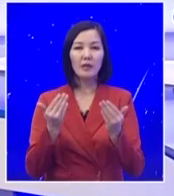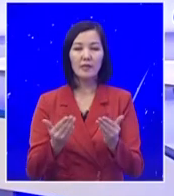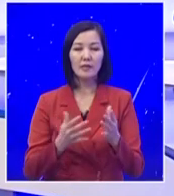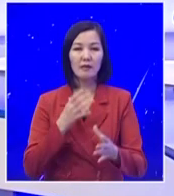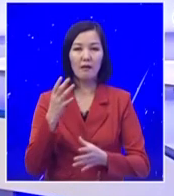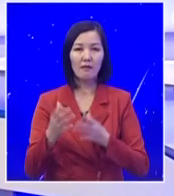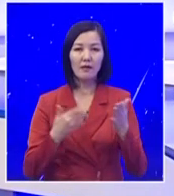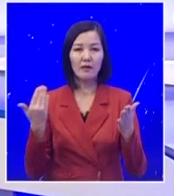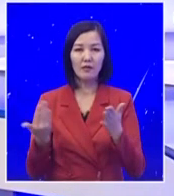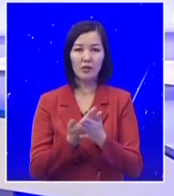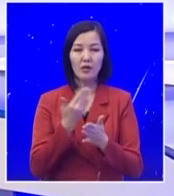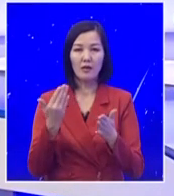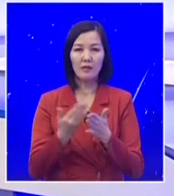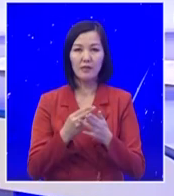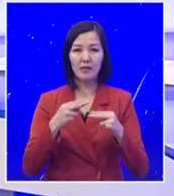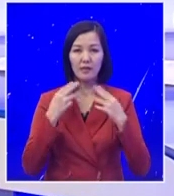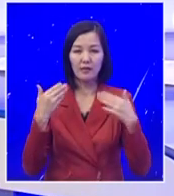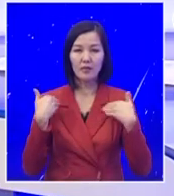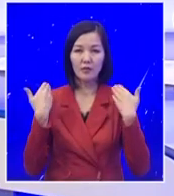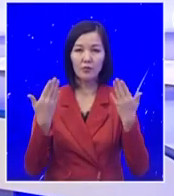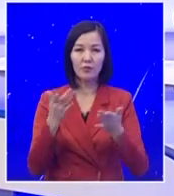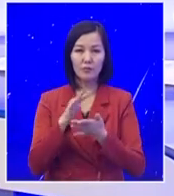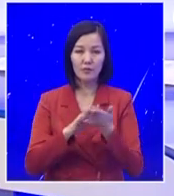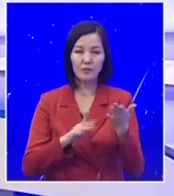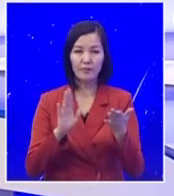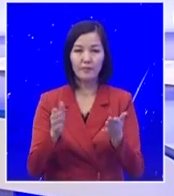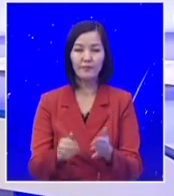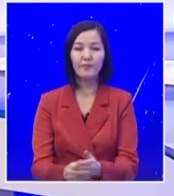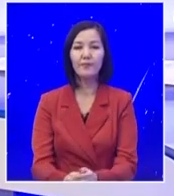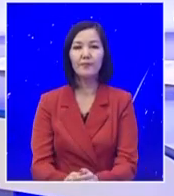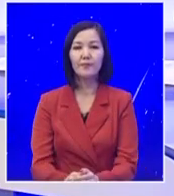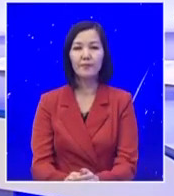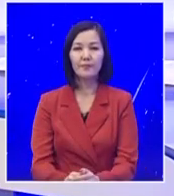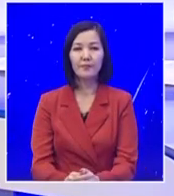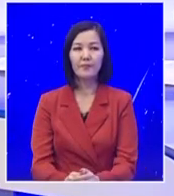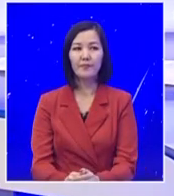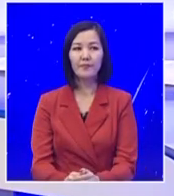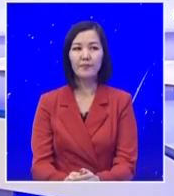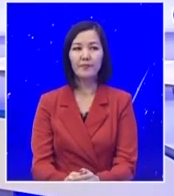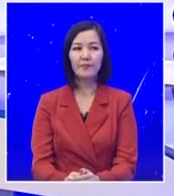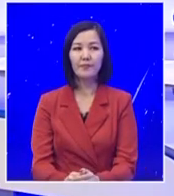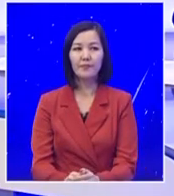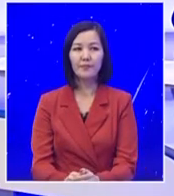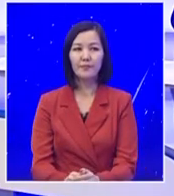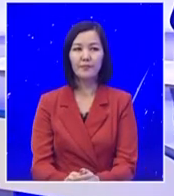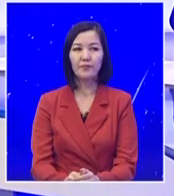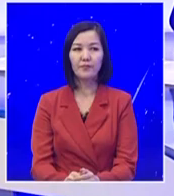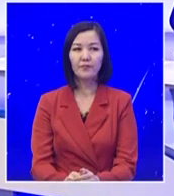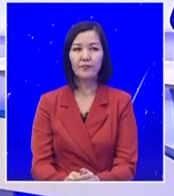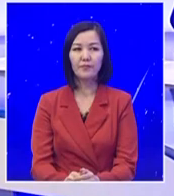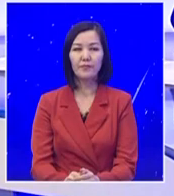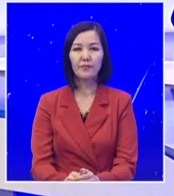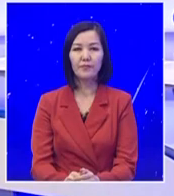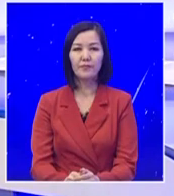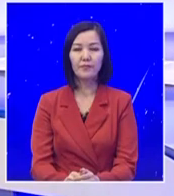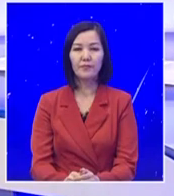Шартарапқа шолу жасасақ, Люксембург халқы үшін қоғамдық көліктерді ақысыз қызмет етеді. Ал Грузия мұражайында кеңес одағында шығарылған сирек кездесетін